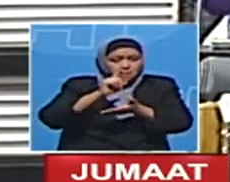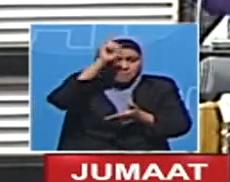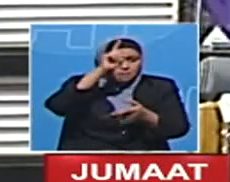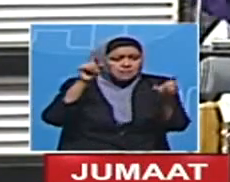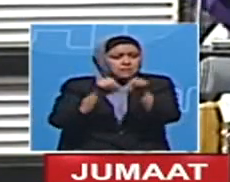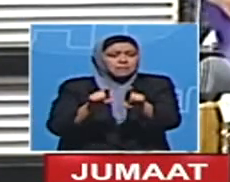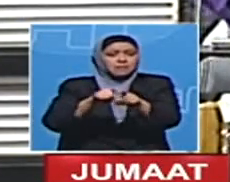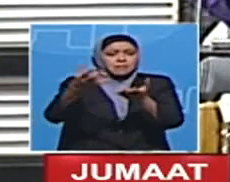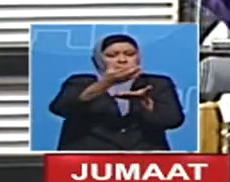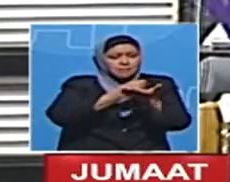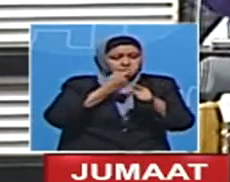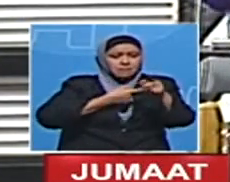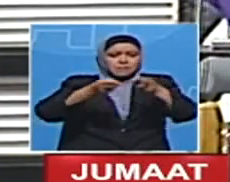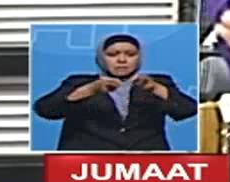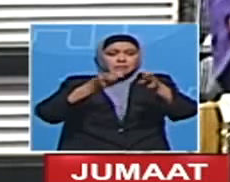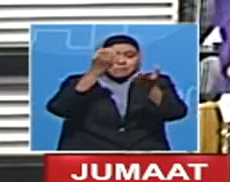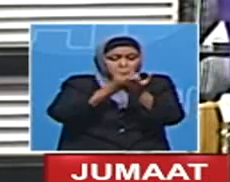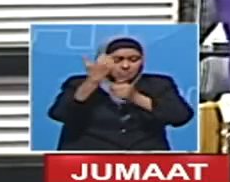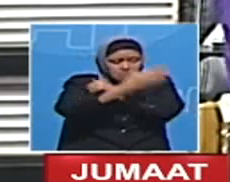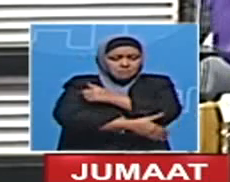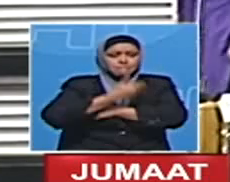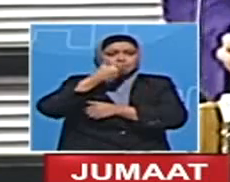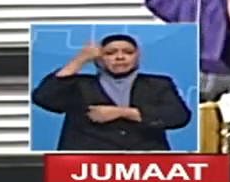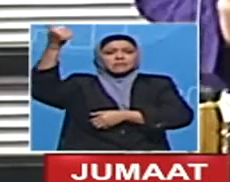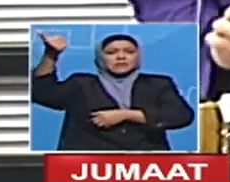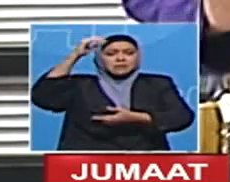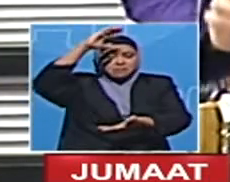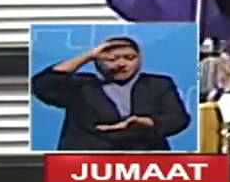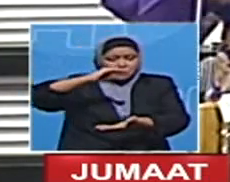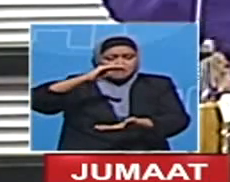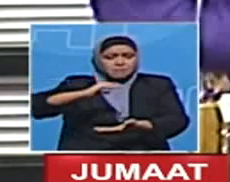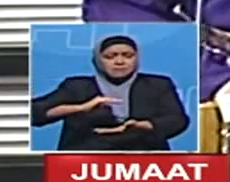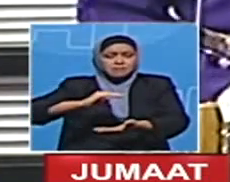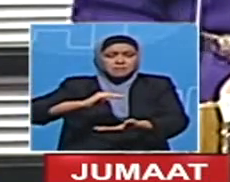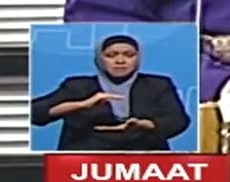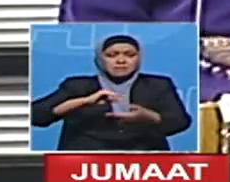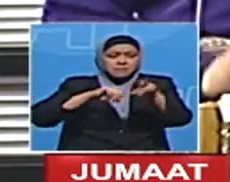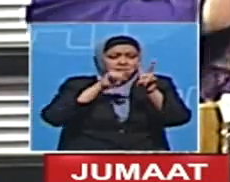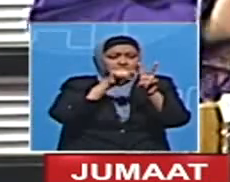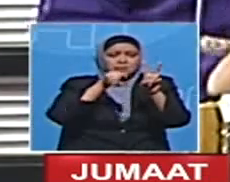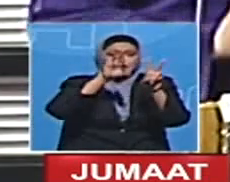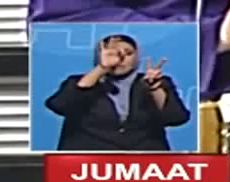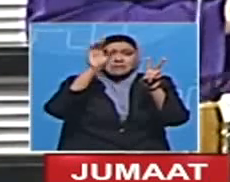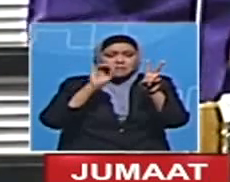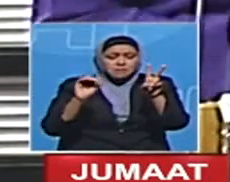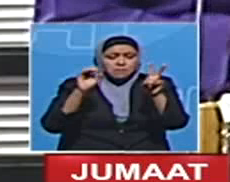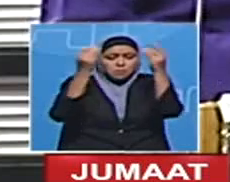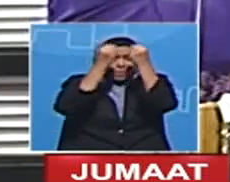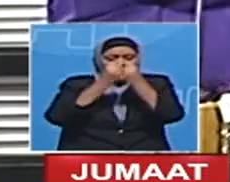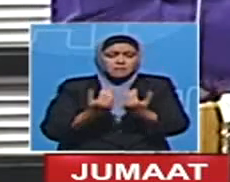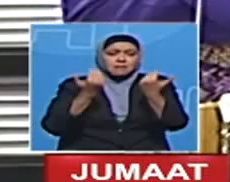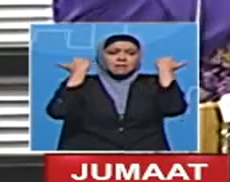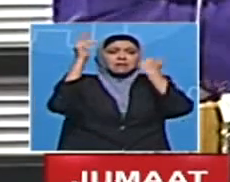daripada pengurusan ekonomi negara yang berkesan kita telah mengurangkan kadar pengangguran kepada 2.9% dan kerajaan telah berjaya